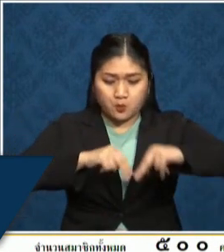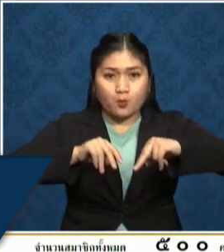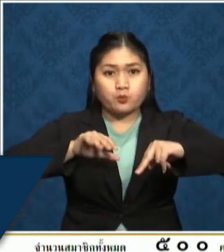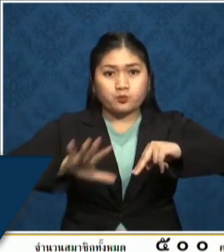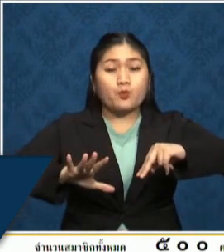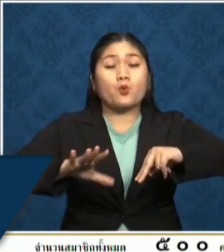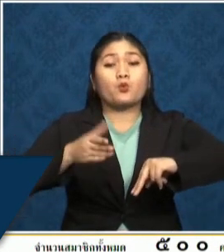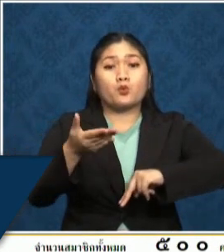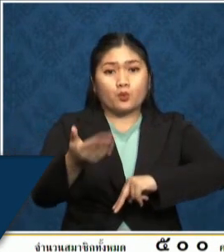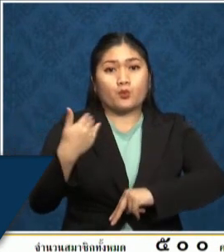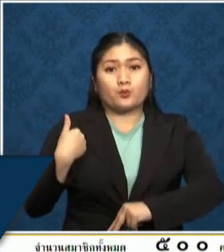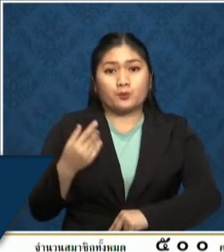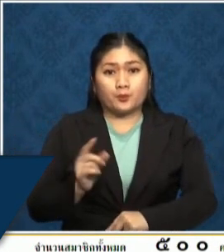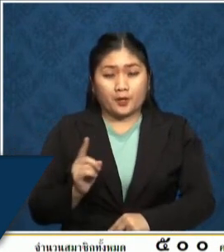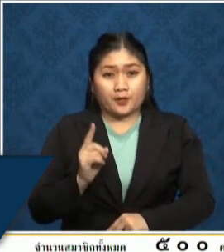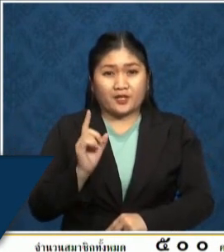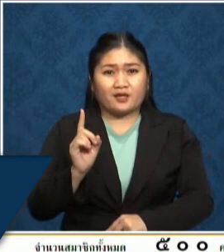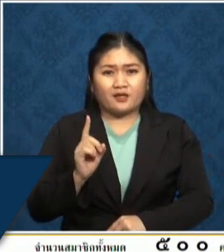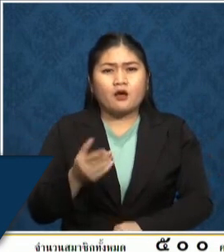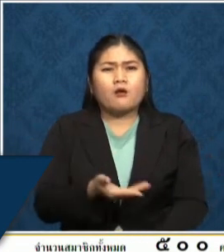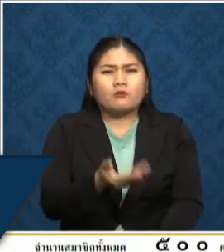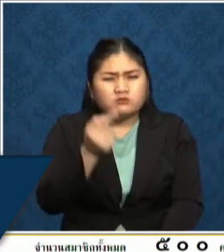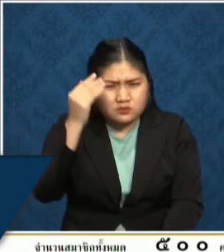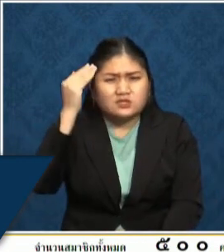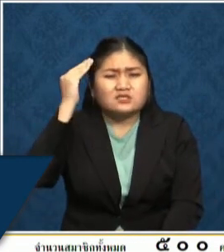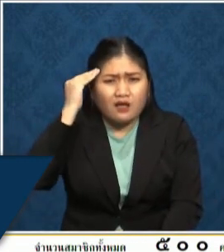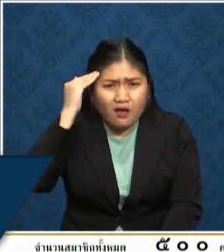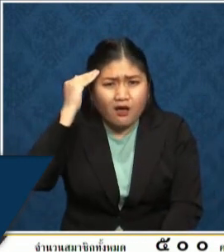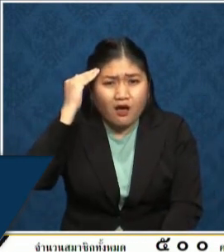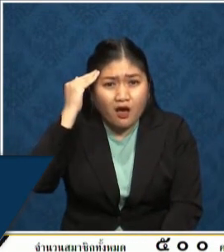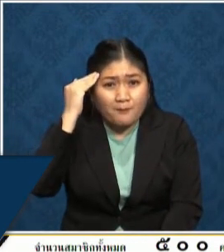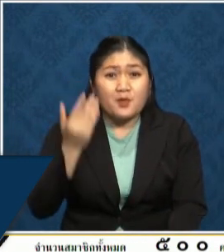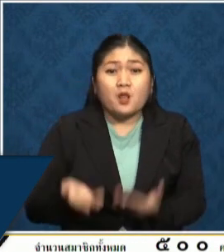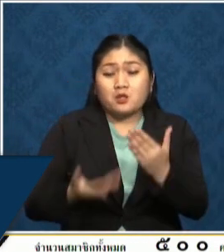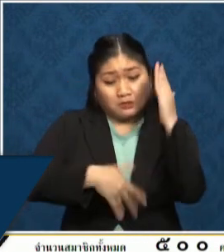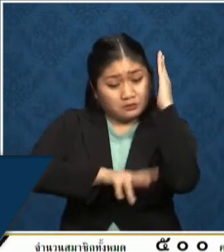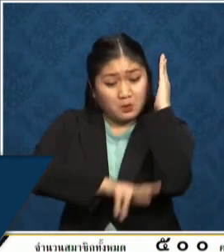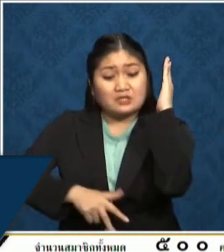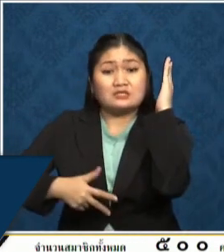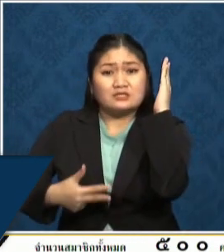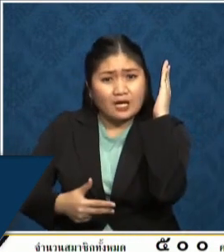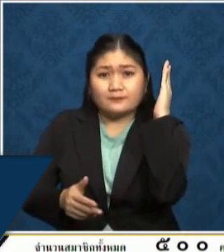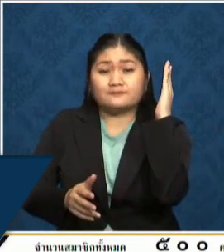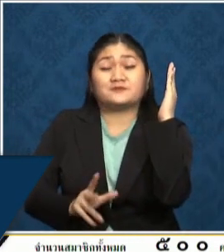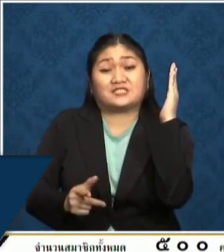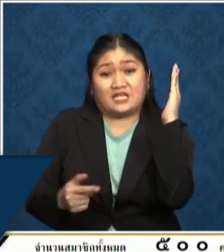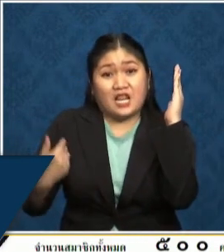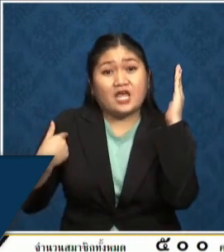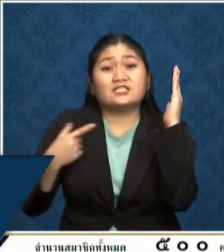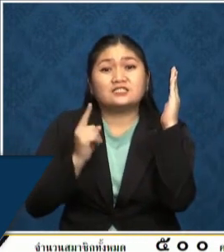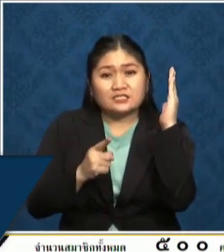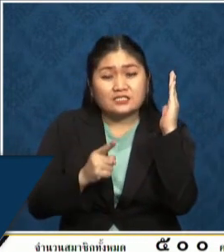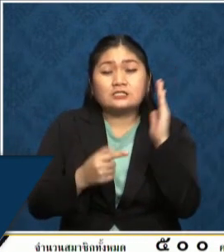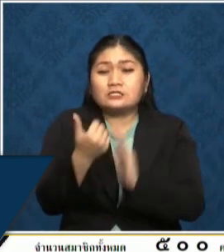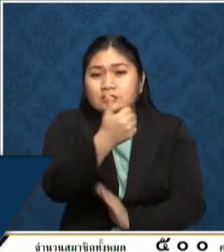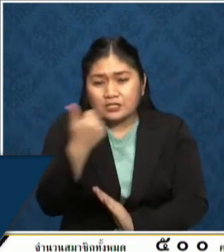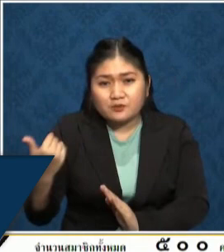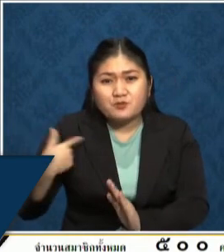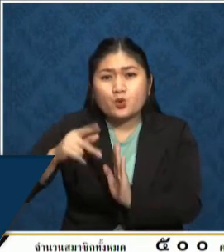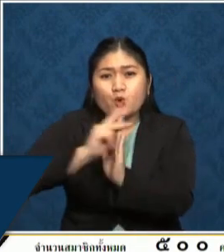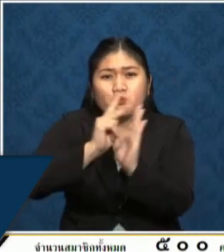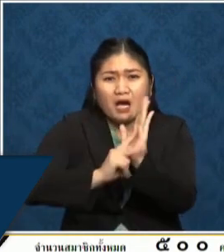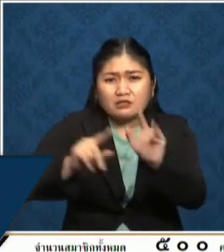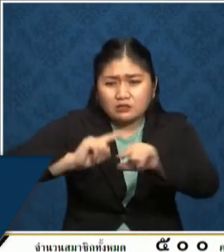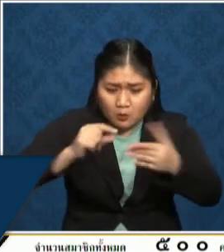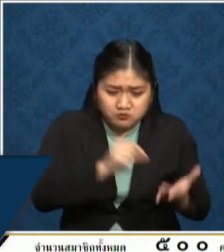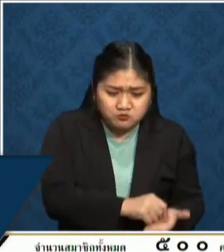ราชนะจักซึท่เขาทราบดีนะครับ อย่าว่ตัสามจหวดชัแดนภาคใต้เลยครับวันนี้กดหมายที่เข้าสู่สภาหราย